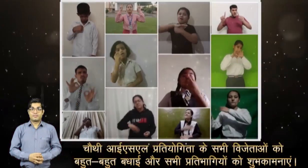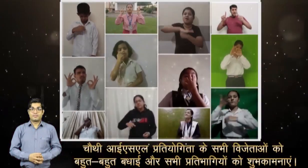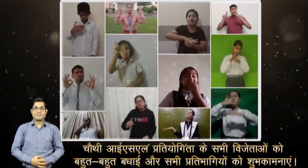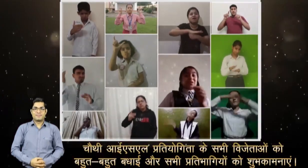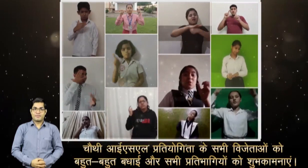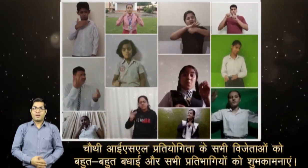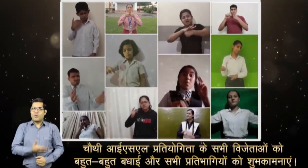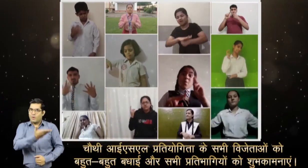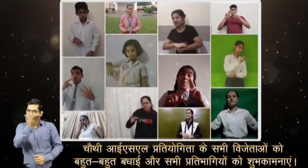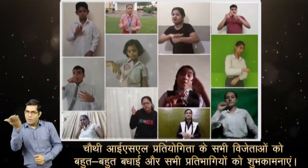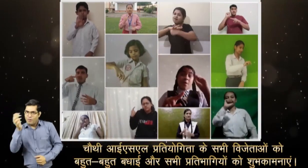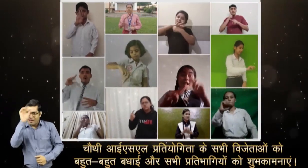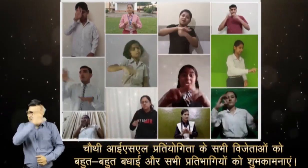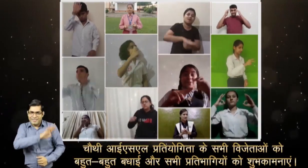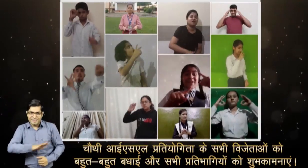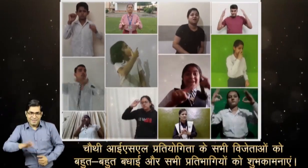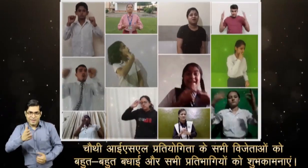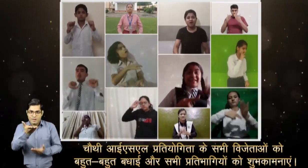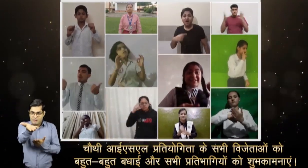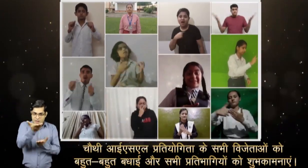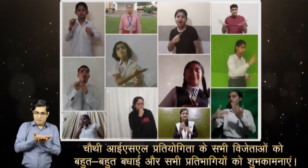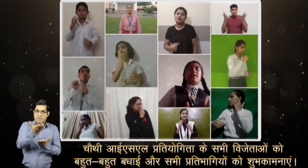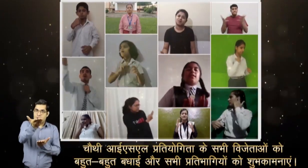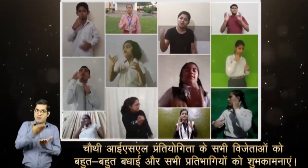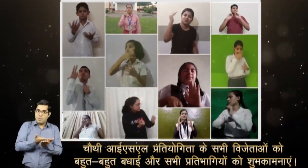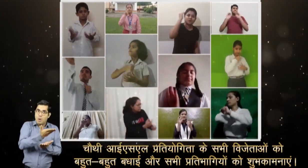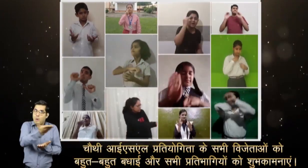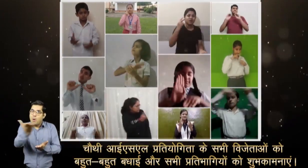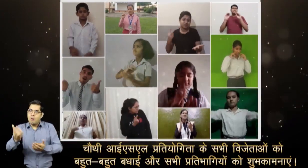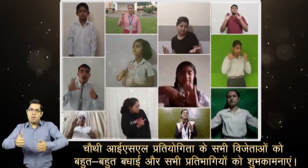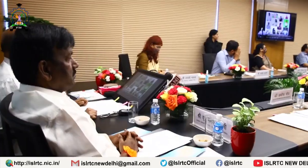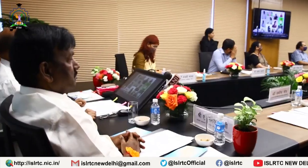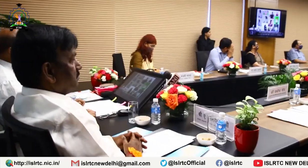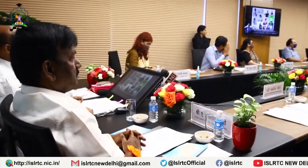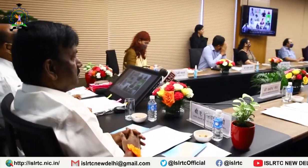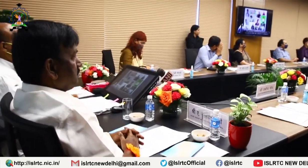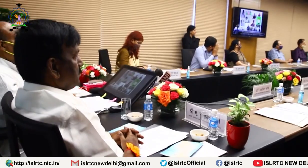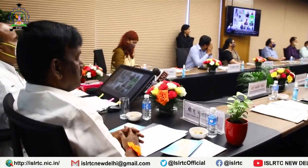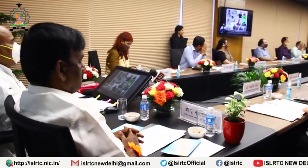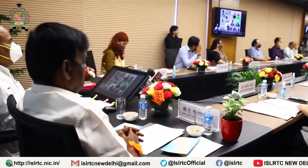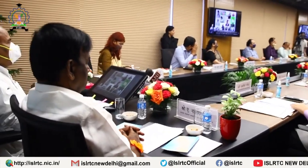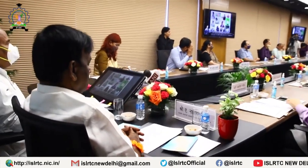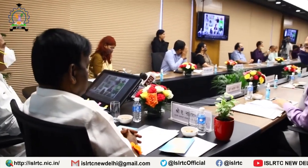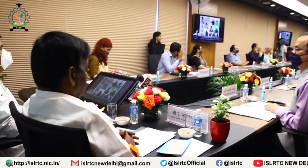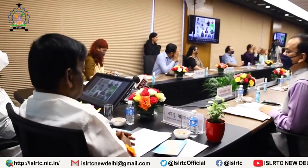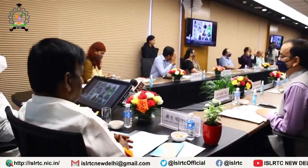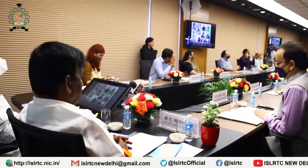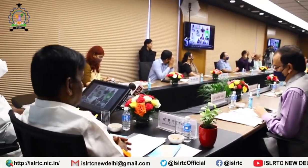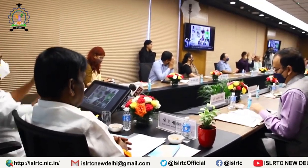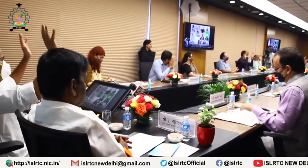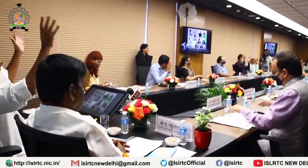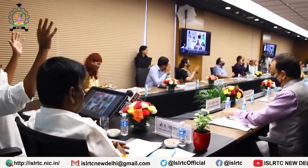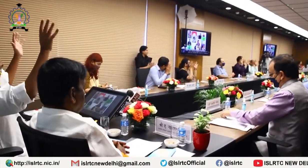चौथी ISL प्रतियोगिता के सभी विजेताओं को बहुत बहुत बधाई और सभी प्रतिभागियों को